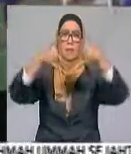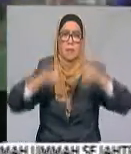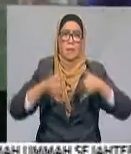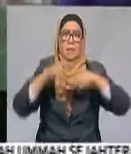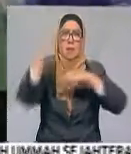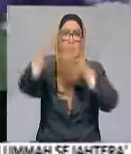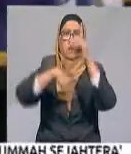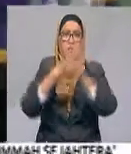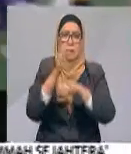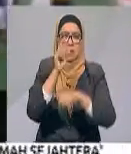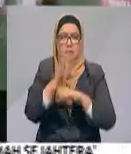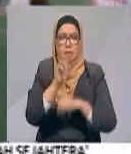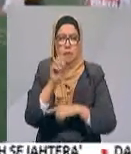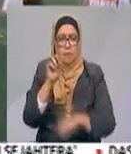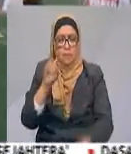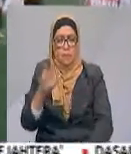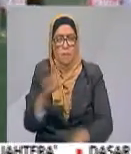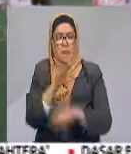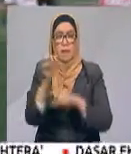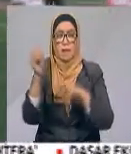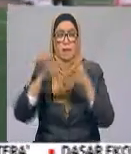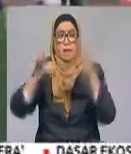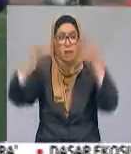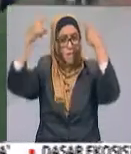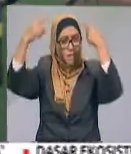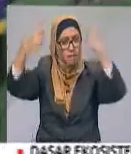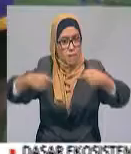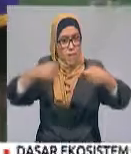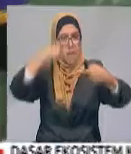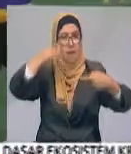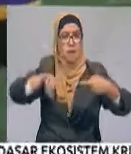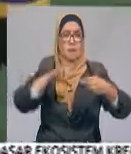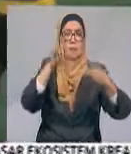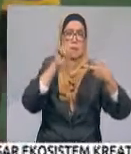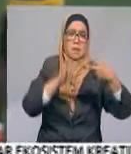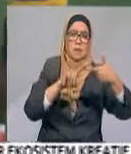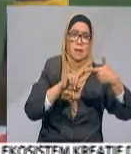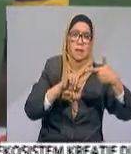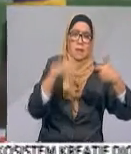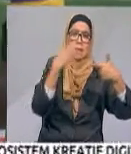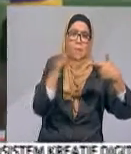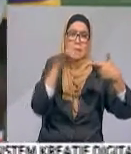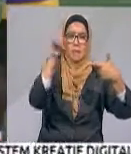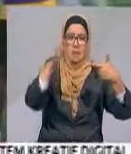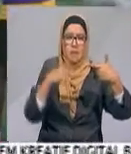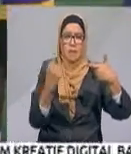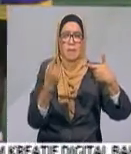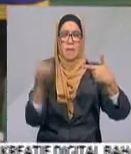2023 menentang Thailand pada 14 November dan Indonesia pada 19 November.